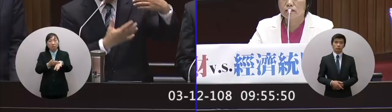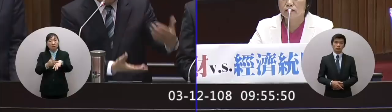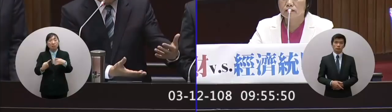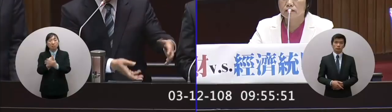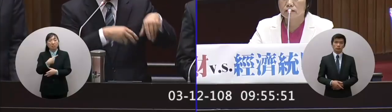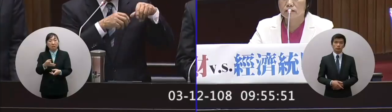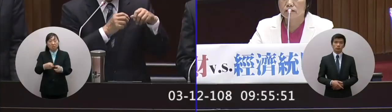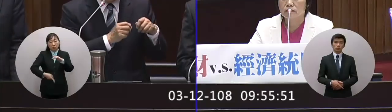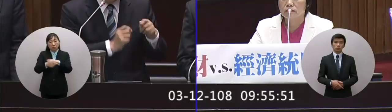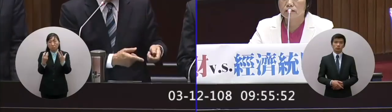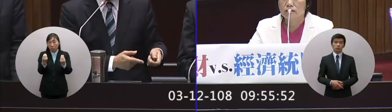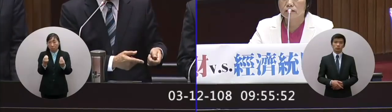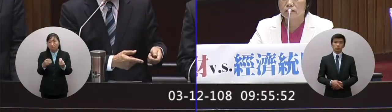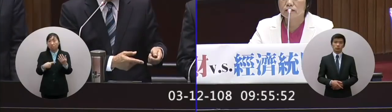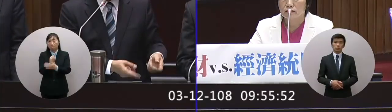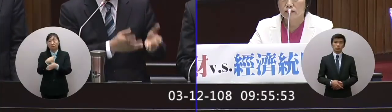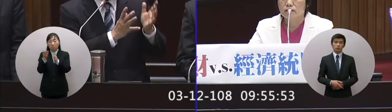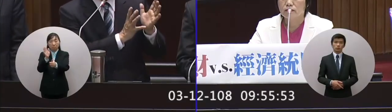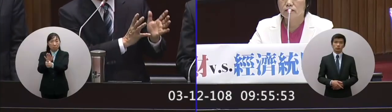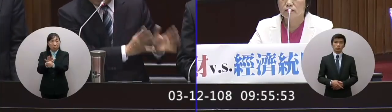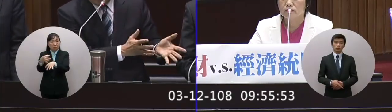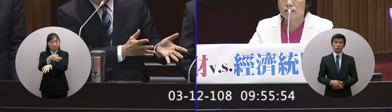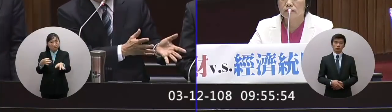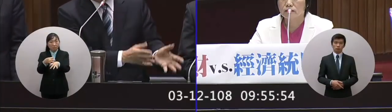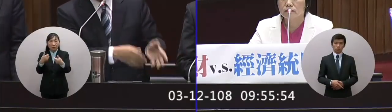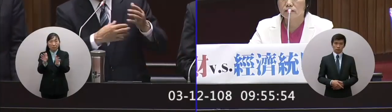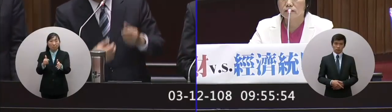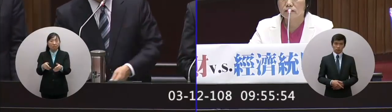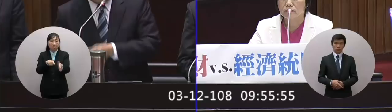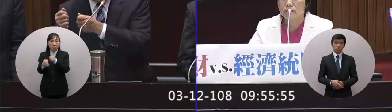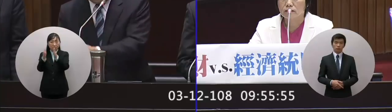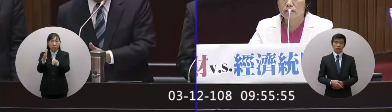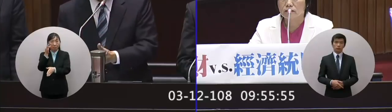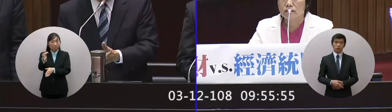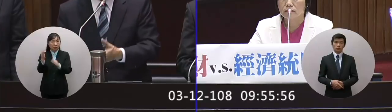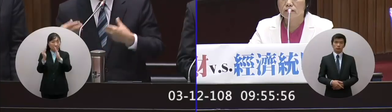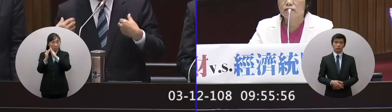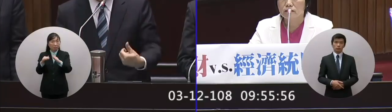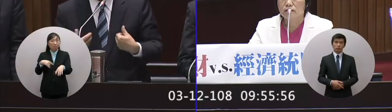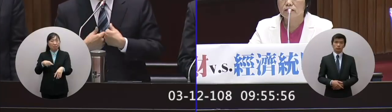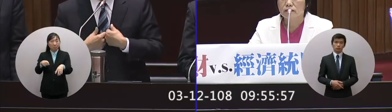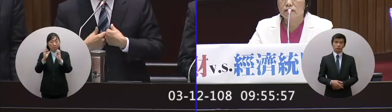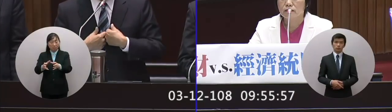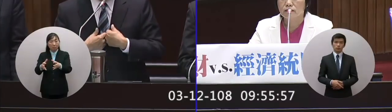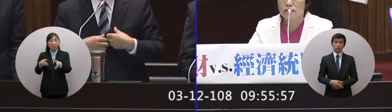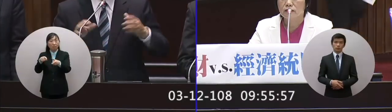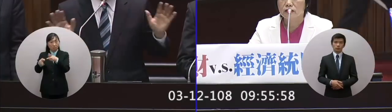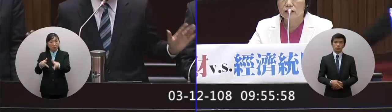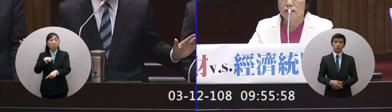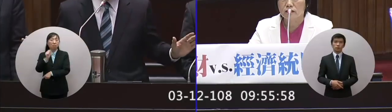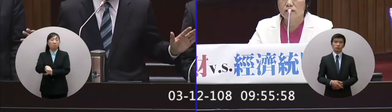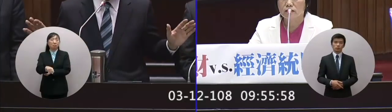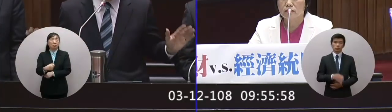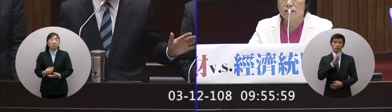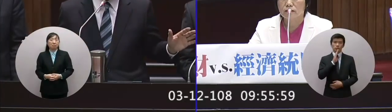洗钱的，而是来拼经济的；不要是炒房的，而是来开工厂做经济发展的。